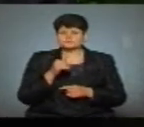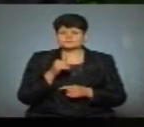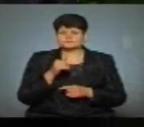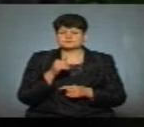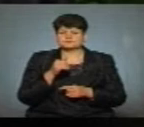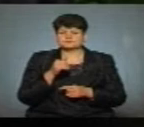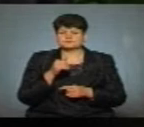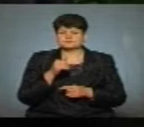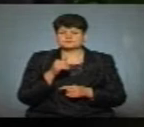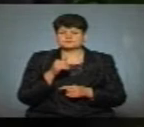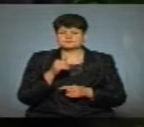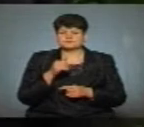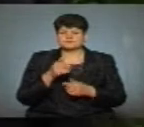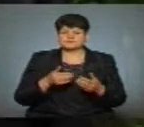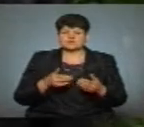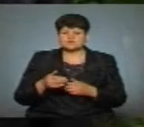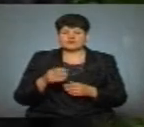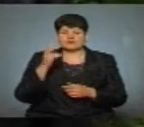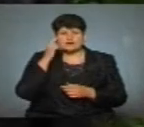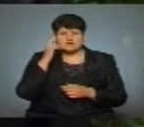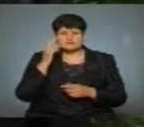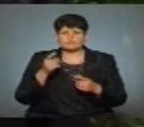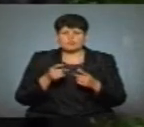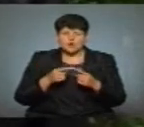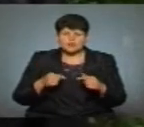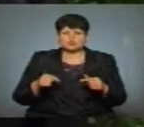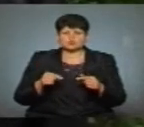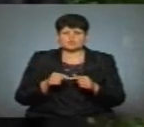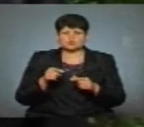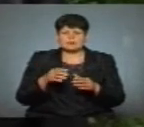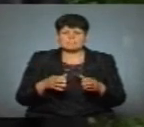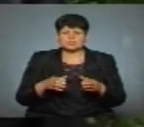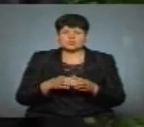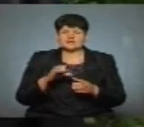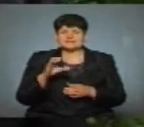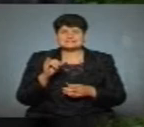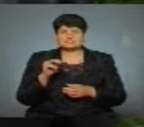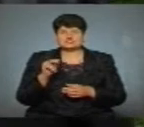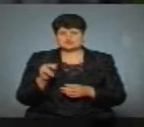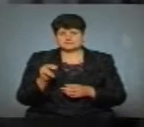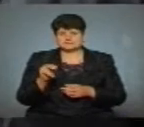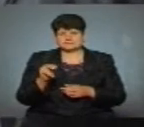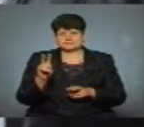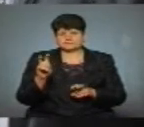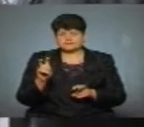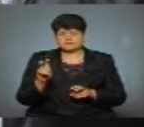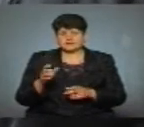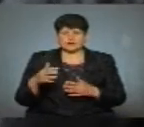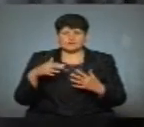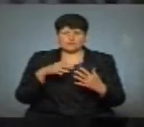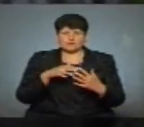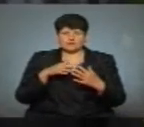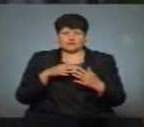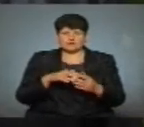Пішов в Київ, тоді організовувався батальйон «Січ» і воював в